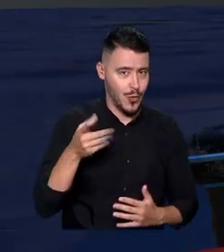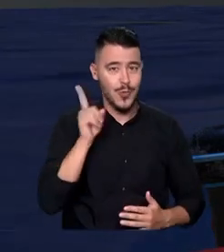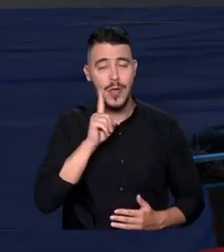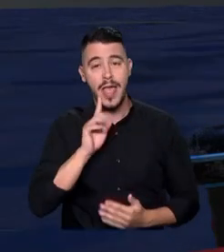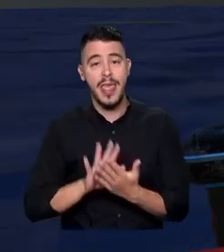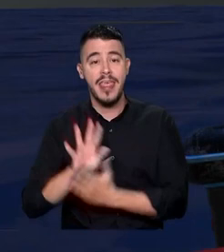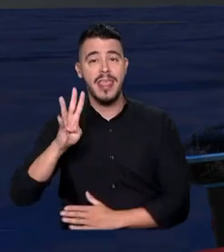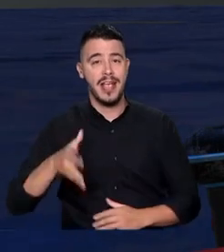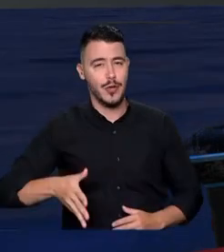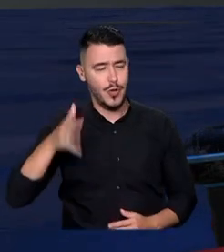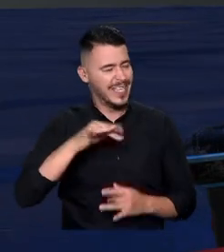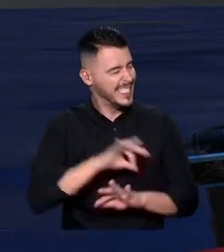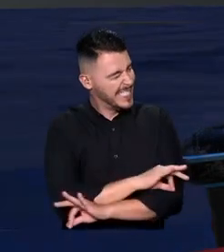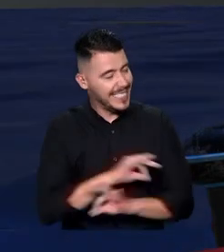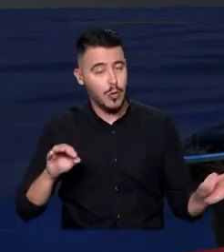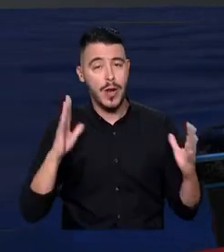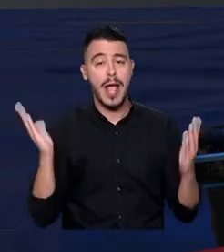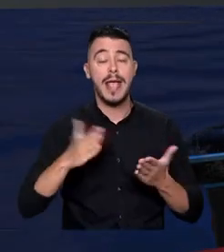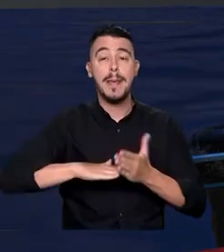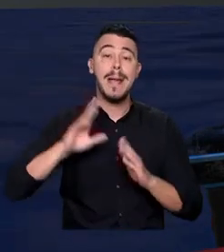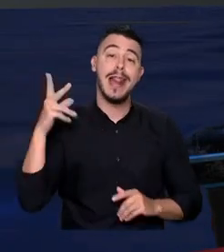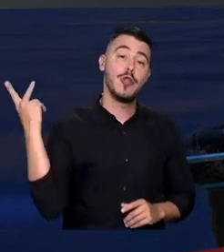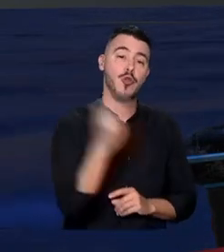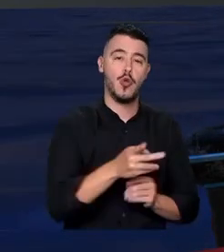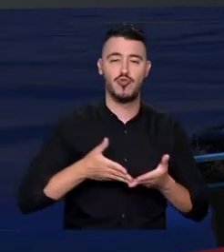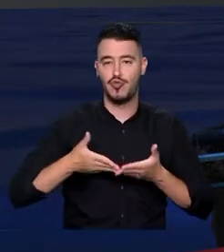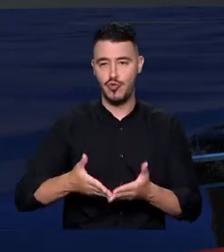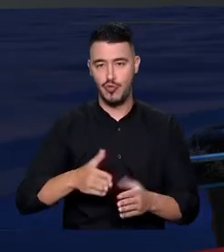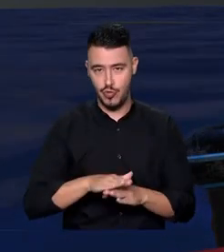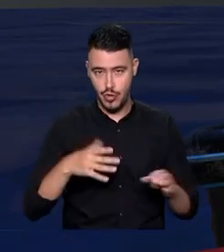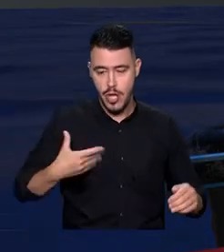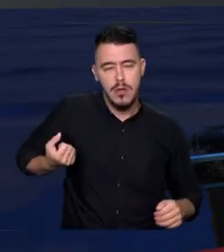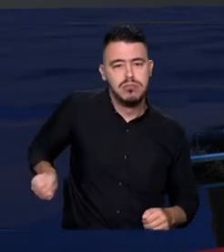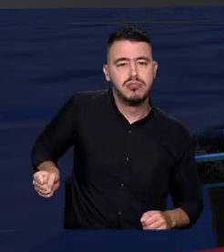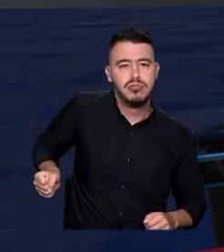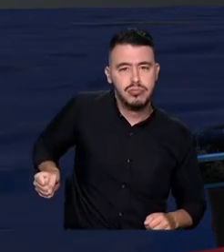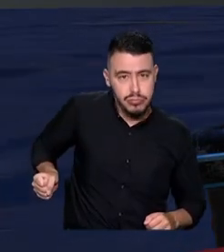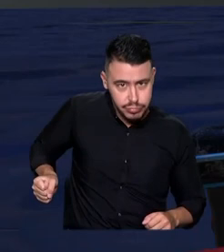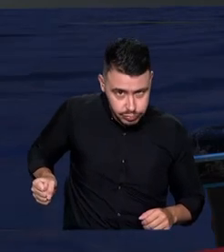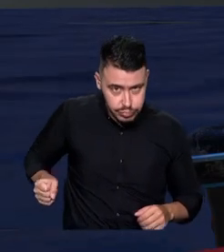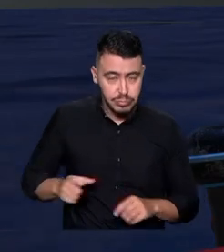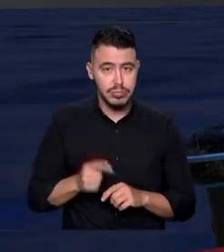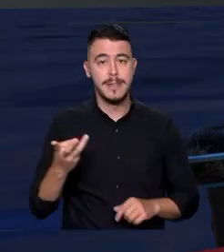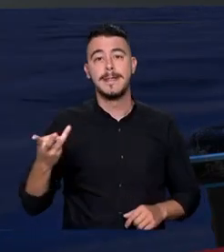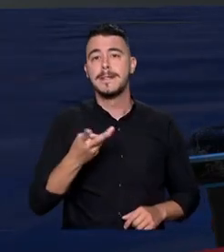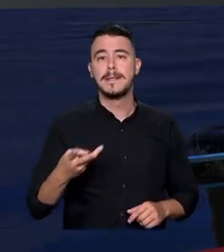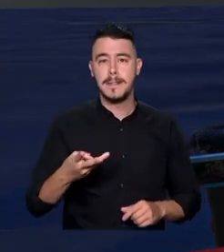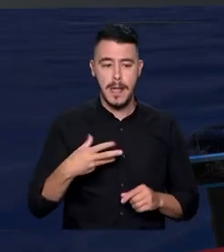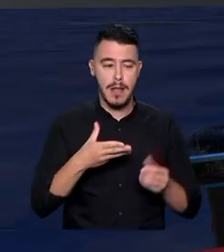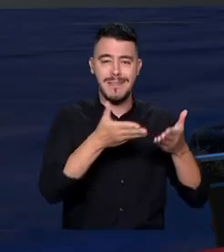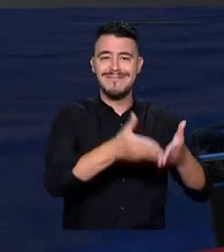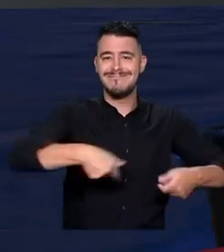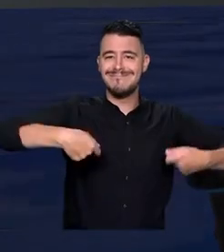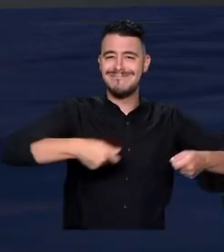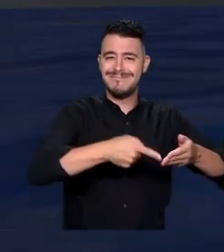και σίγουρα ένα μέλος του πληρώματος που οδηγεί το σκάφος. Έτσι λοιπόν κάνουν μια πολύ μικρή διαδρομή